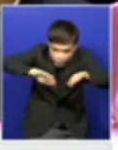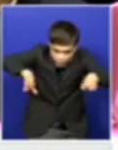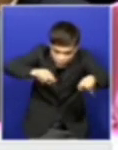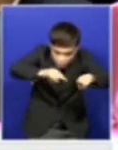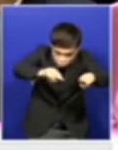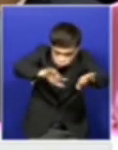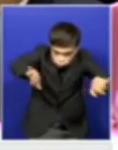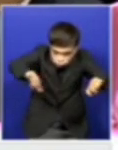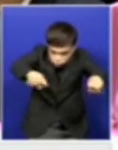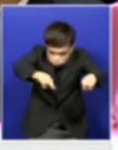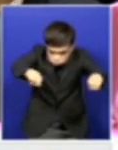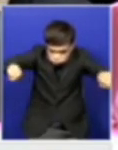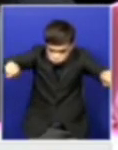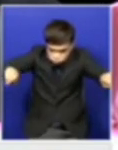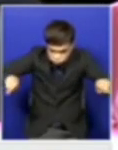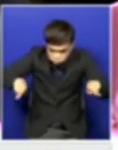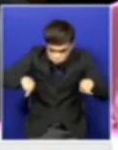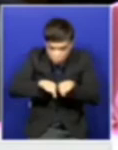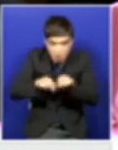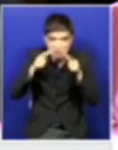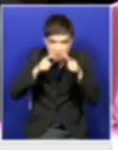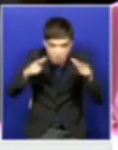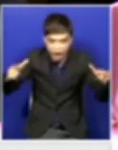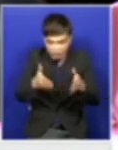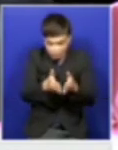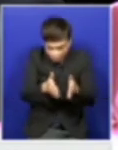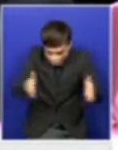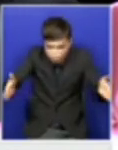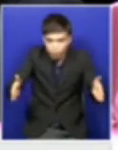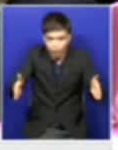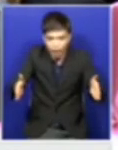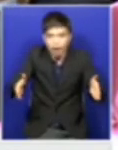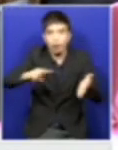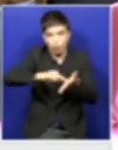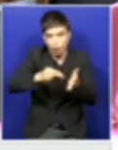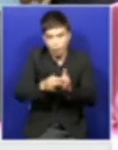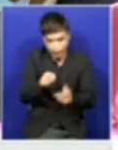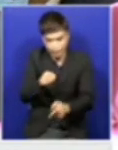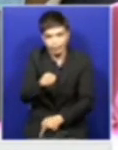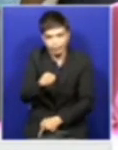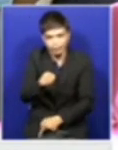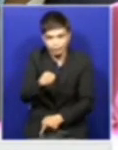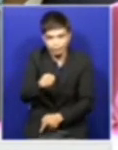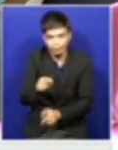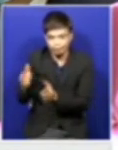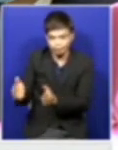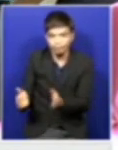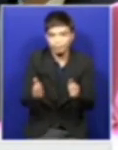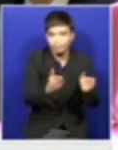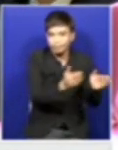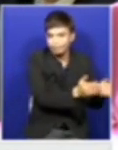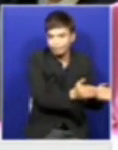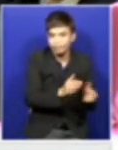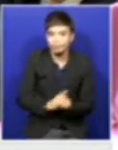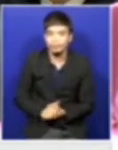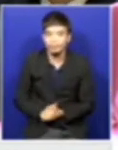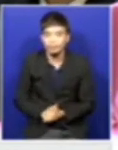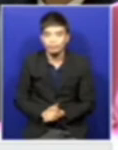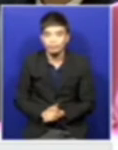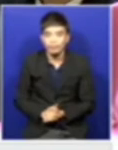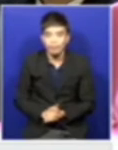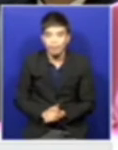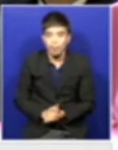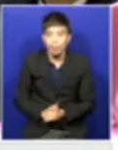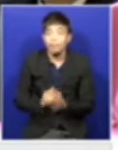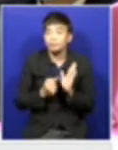ใหญ่นะครับต่อจากนั้นครับท่านประธานครับวันนี้ขอยกตัวอย่างนะครับว่าครอบ